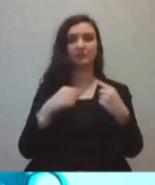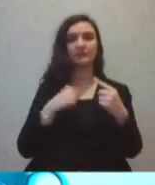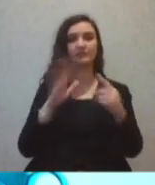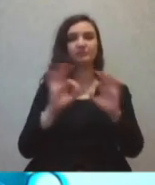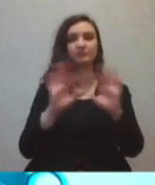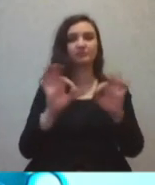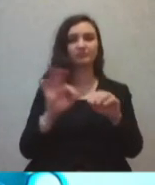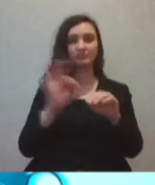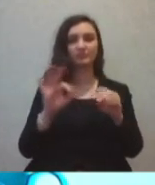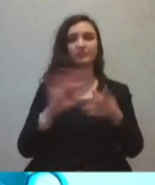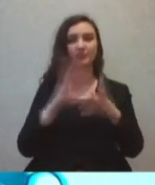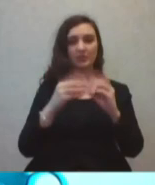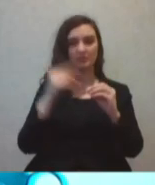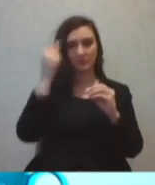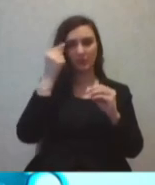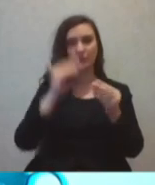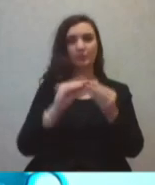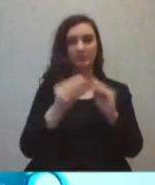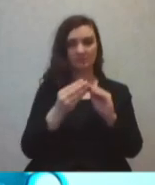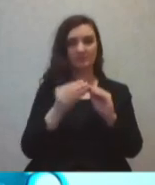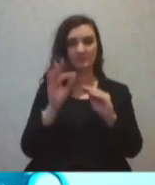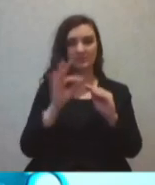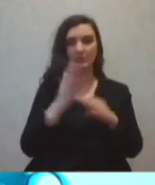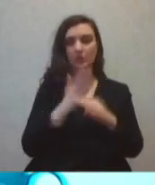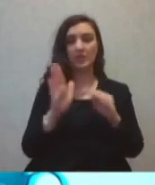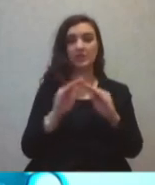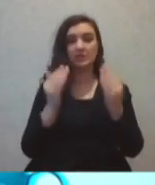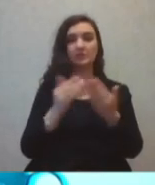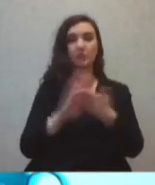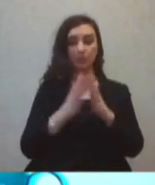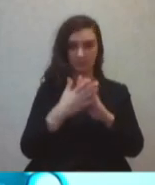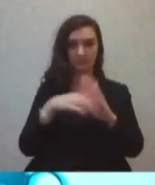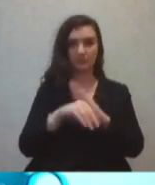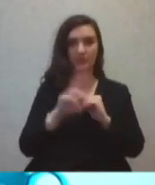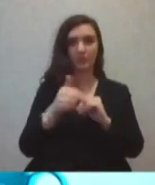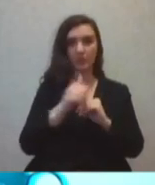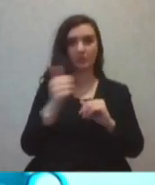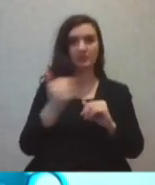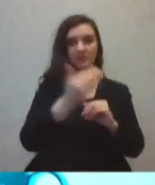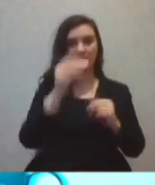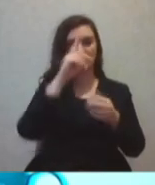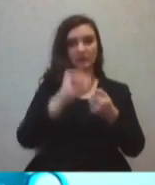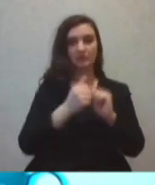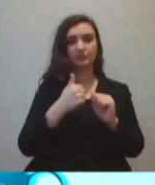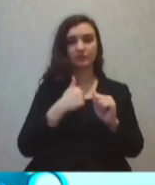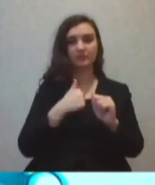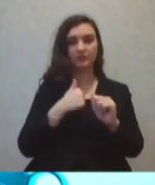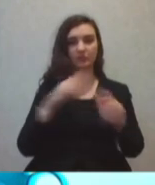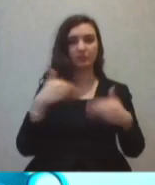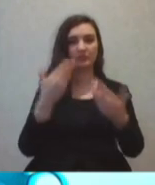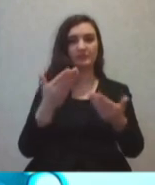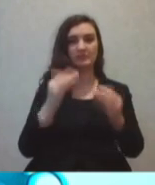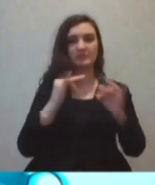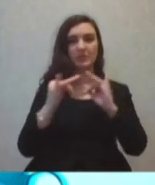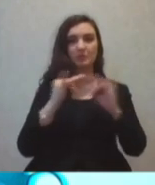ვისაუბრებთ ზოგადად ფსიქიკურ პრობლემებზე, იზოლაციის პირობებში და როგორც თქვენ გახსოვთ, ჩვენ შემოგთავაზეთ